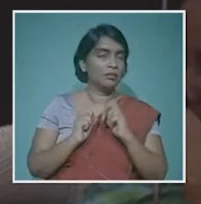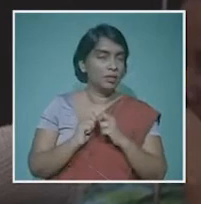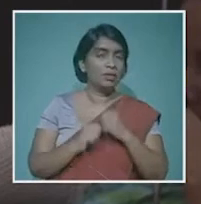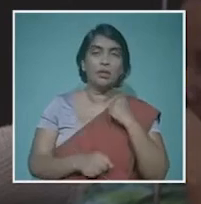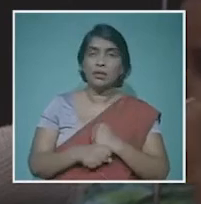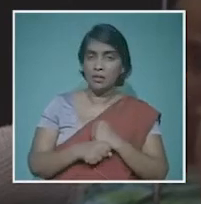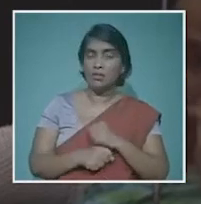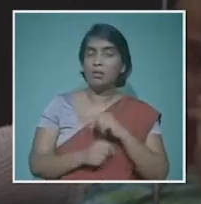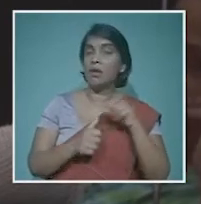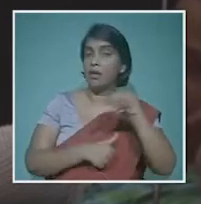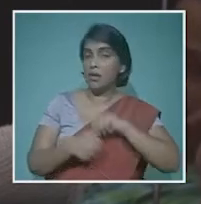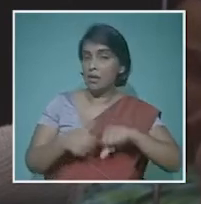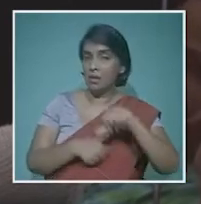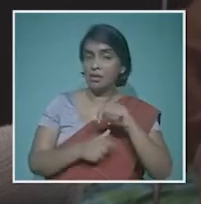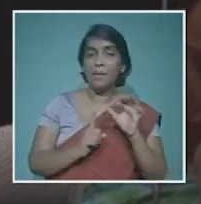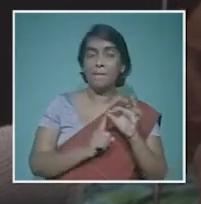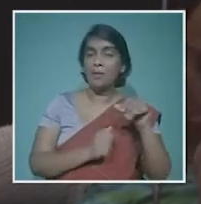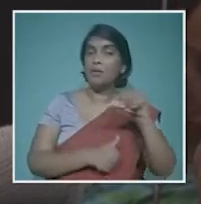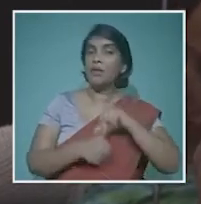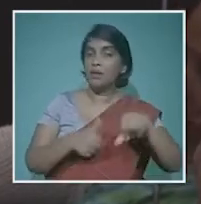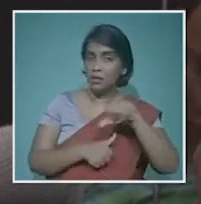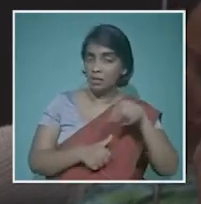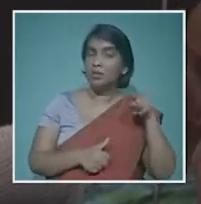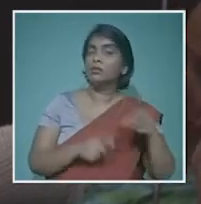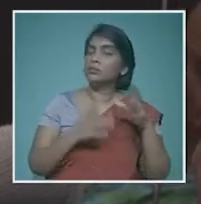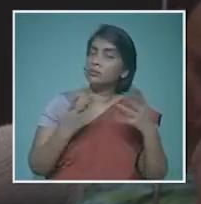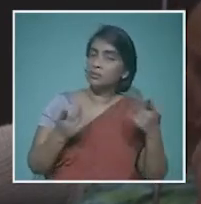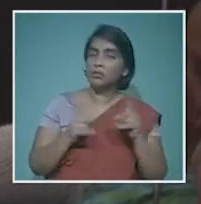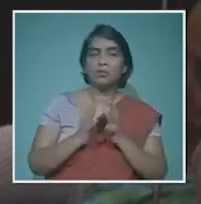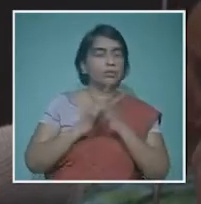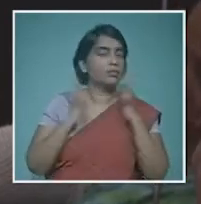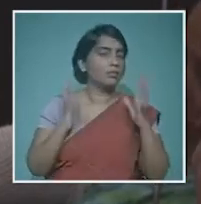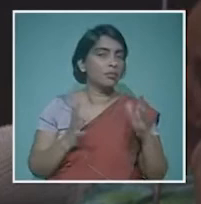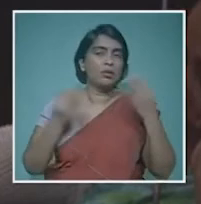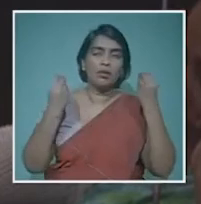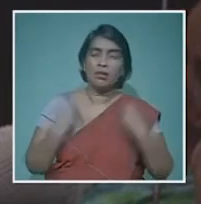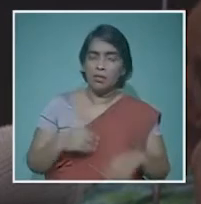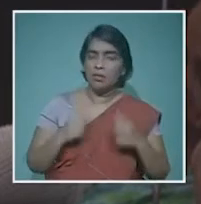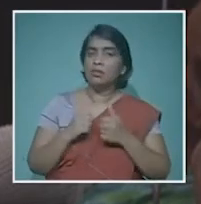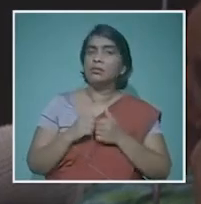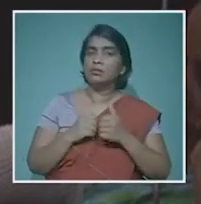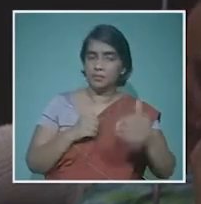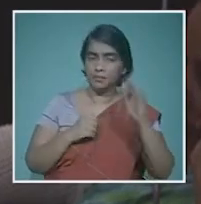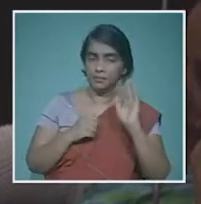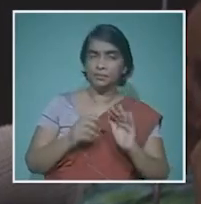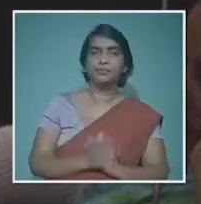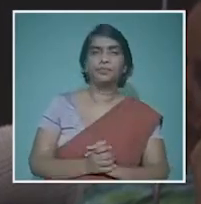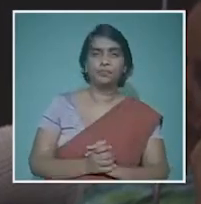රාජ්‍ය ආයතන සහ පෞද්ගලික ආයතන එහෙම නැති වුණොත් විශාල කඩාවැටීමකට ලක්